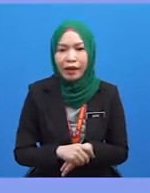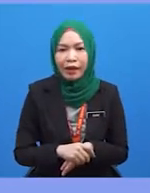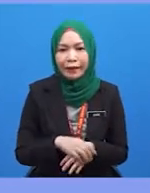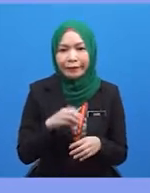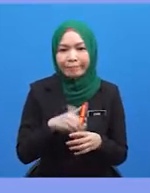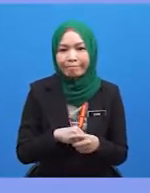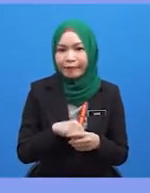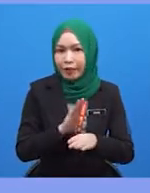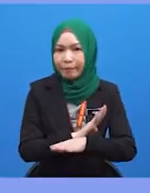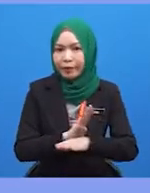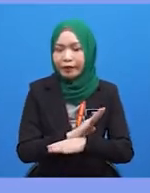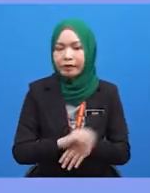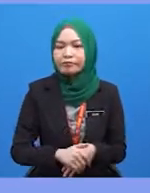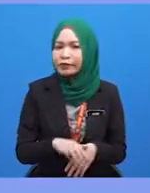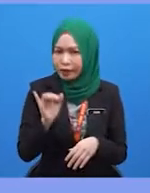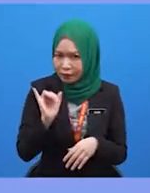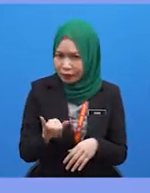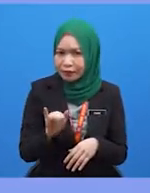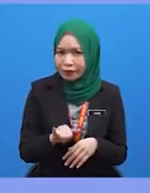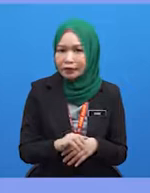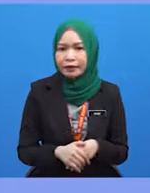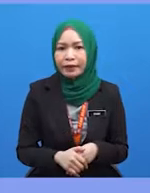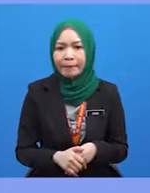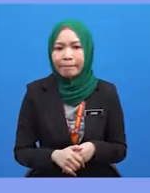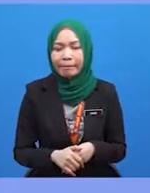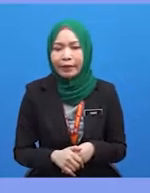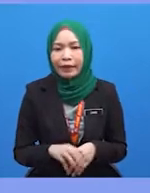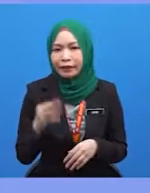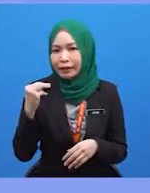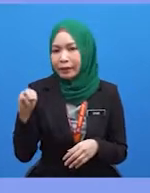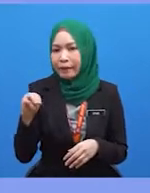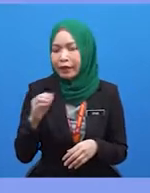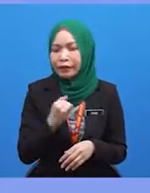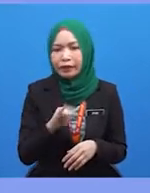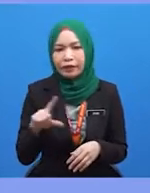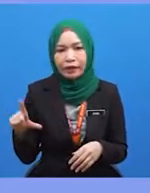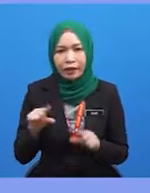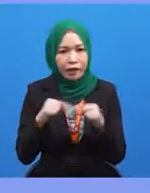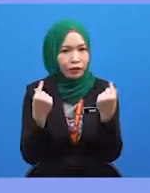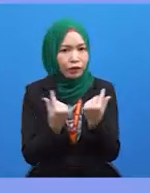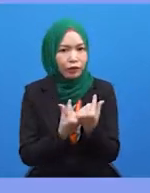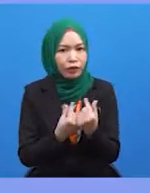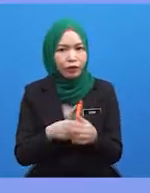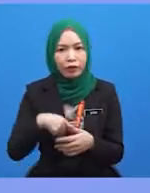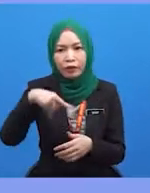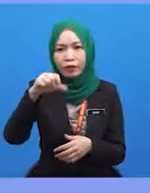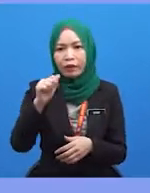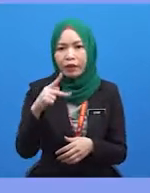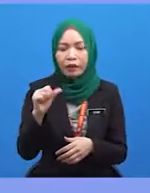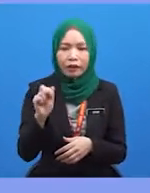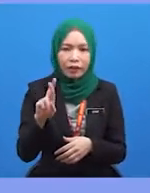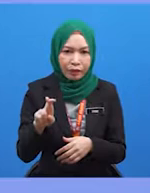Profesional merupakan golongan pakar dalam bidang tertentu seperti